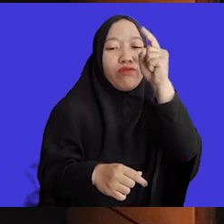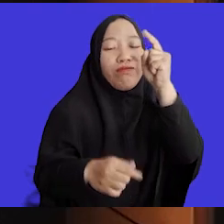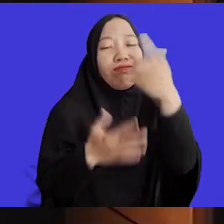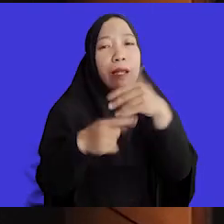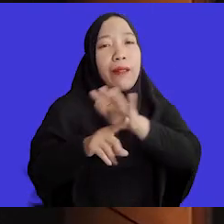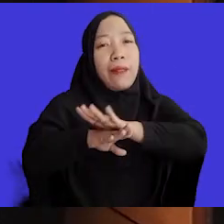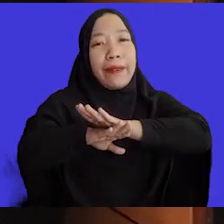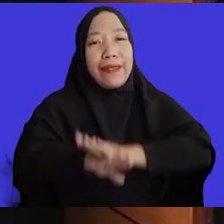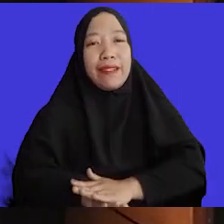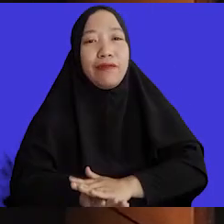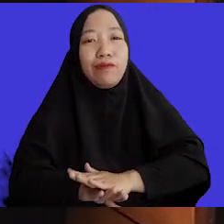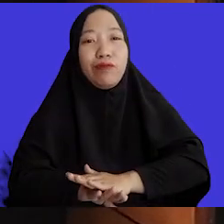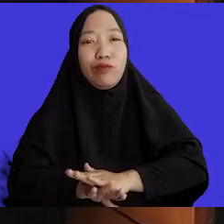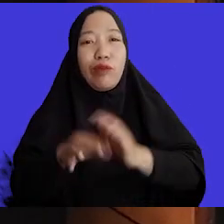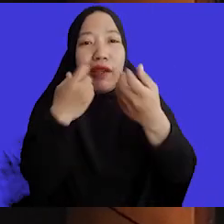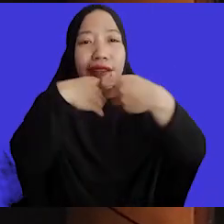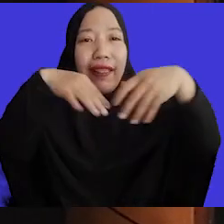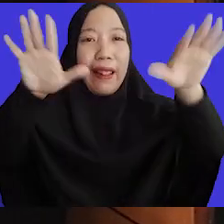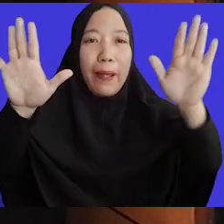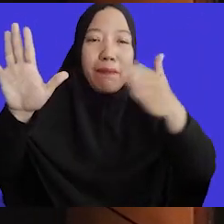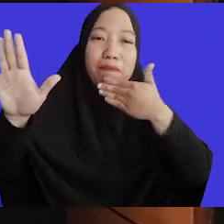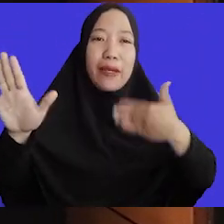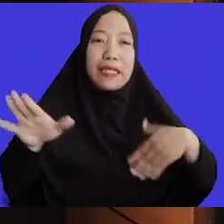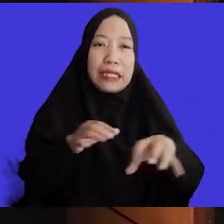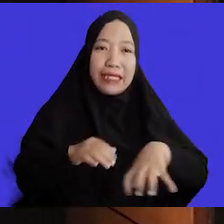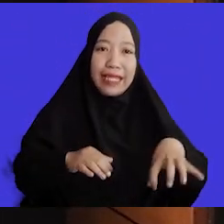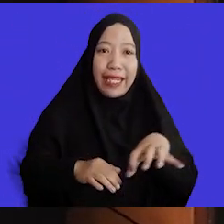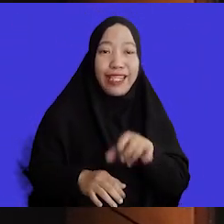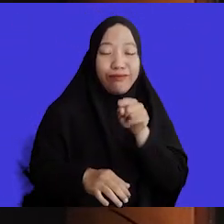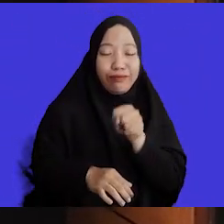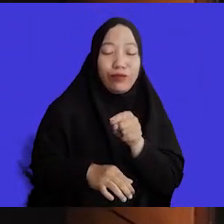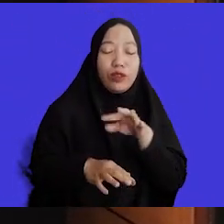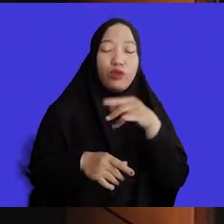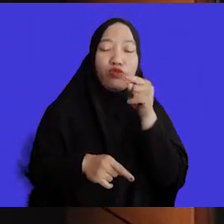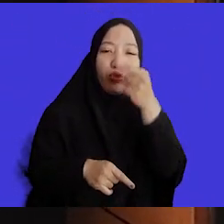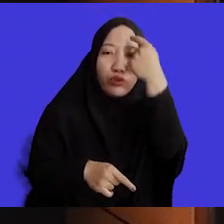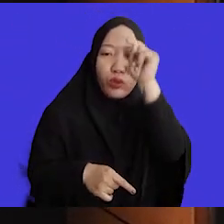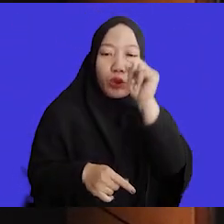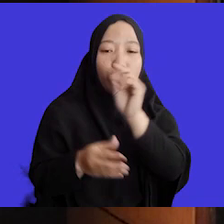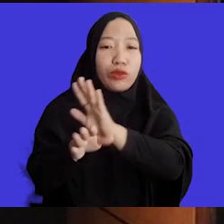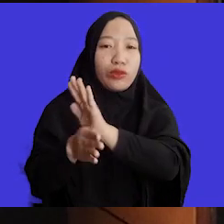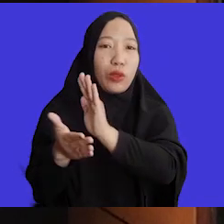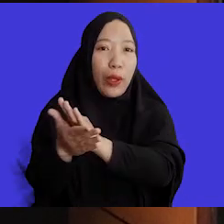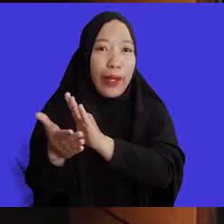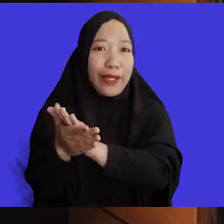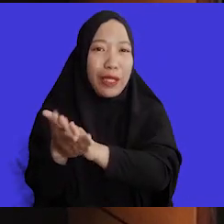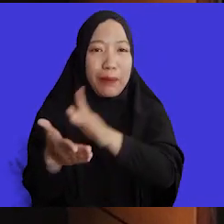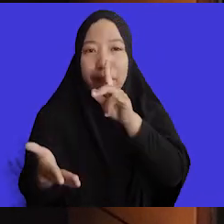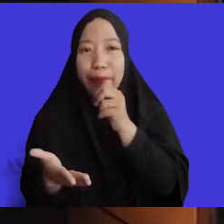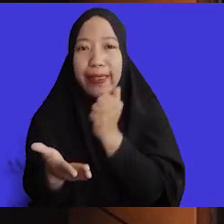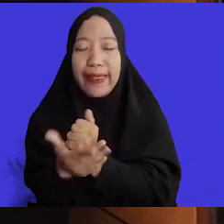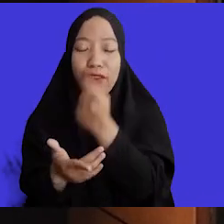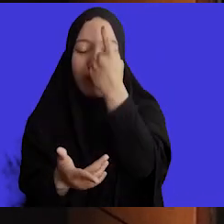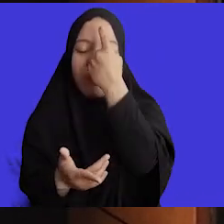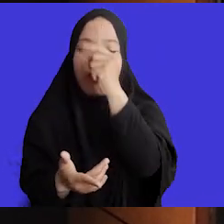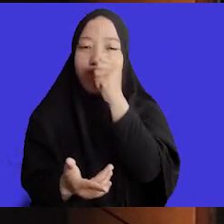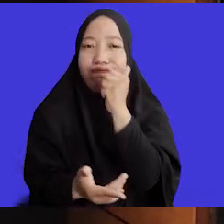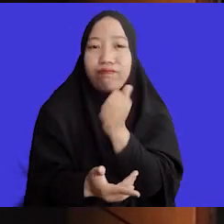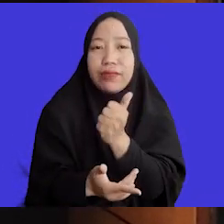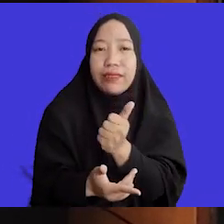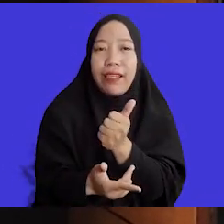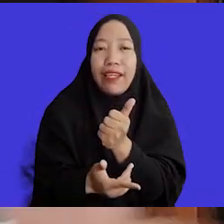untuk menahan laju kepunahan dulu ya. Kemudian tentu dengan dimasifkannya di sekolah-sekolah, barangkali ini